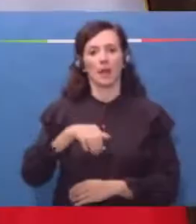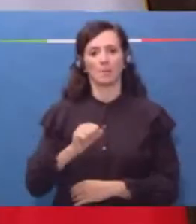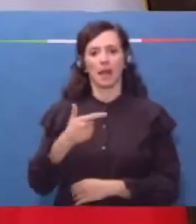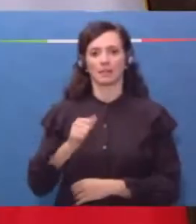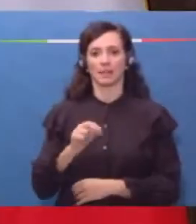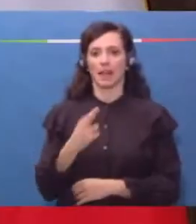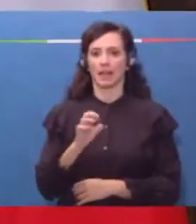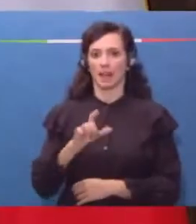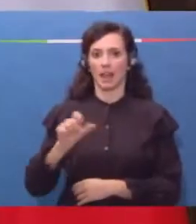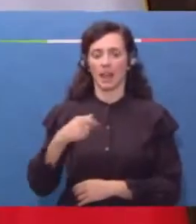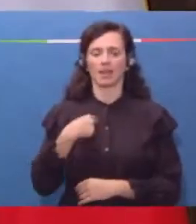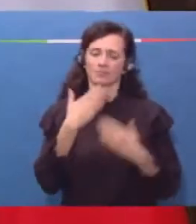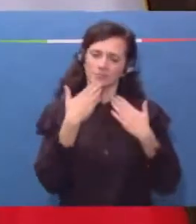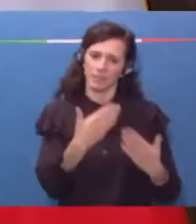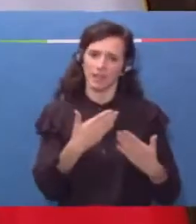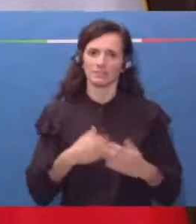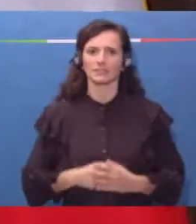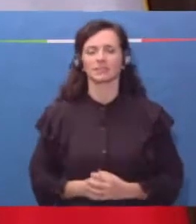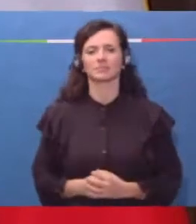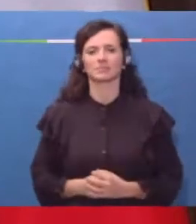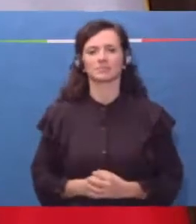che voglio ringraziare.